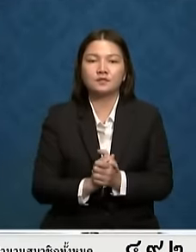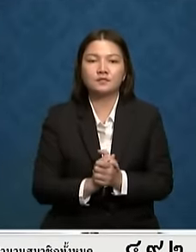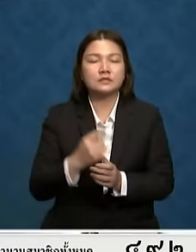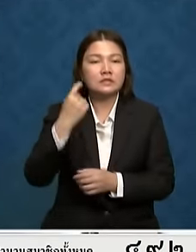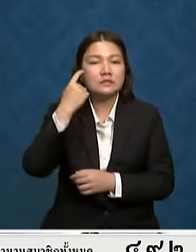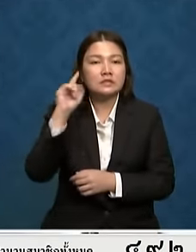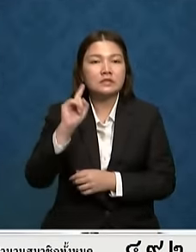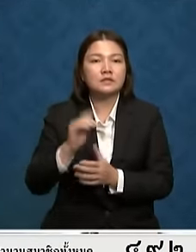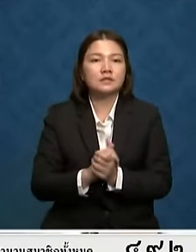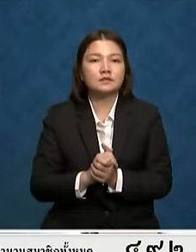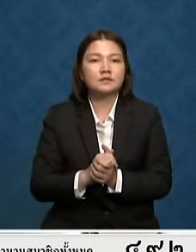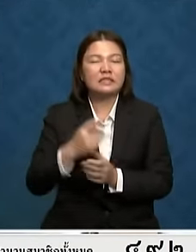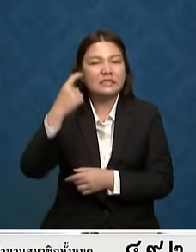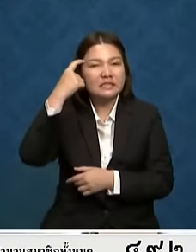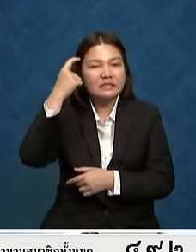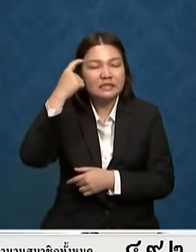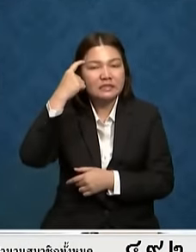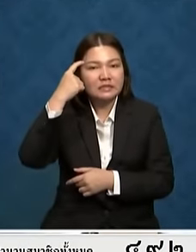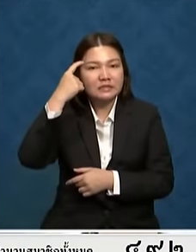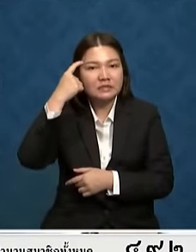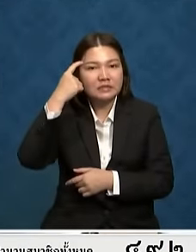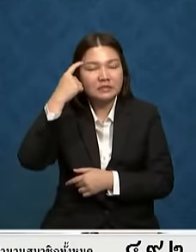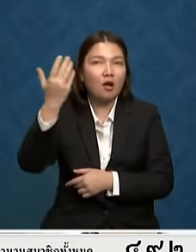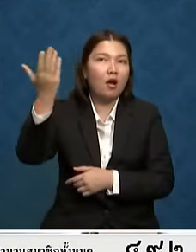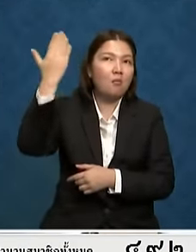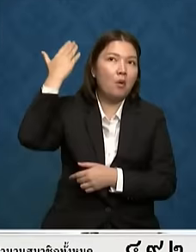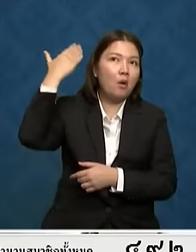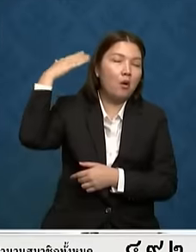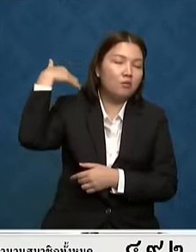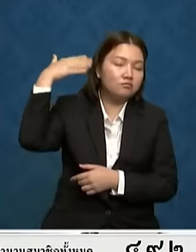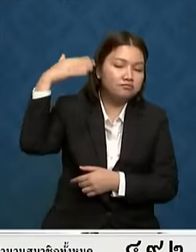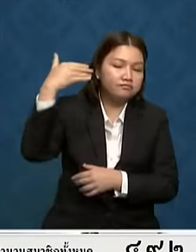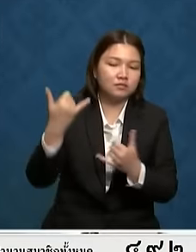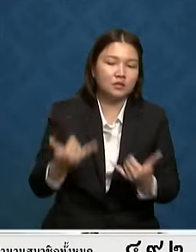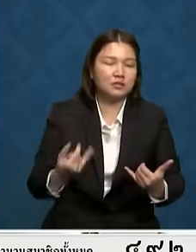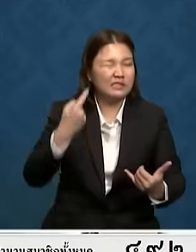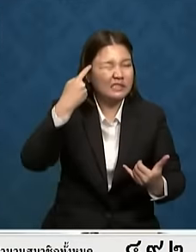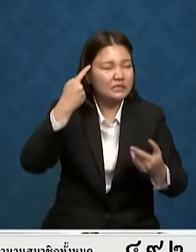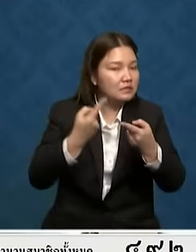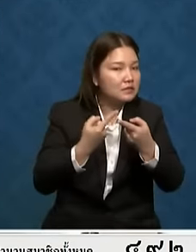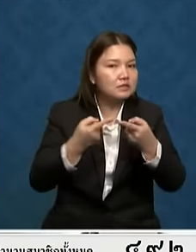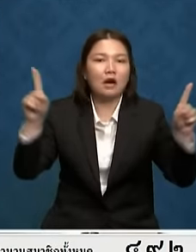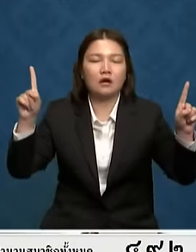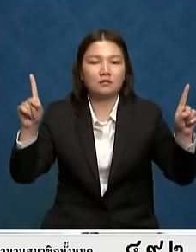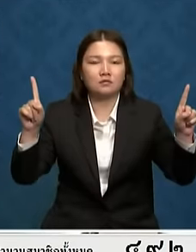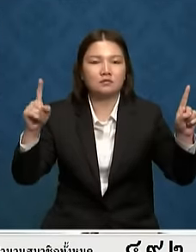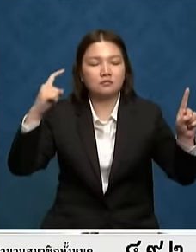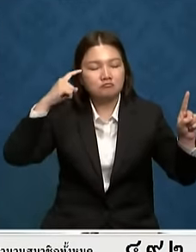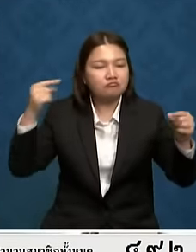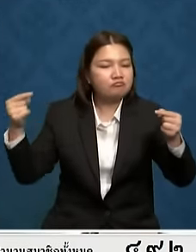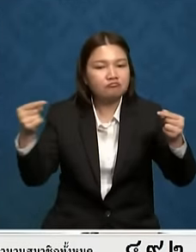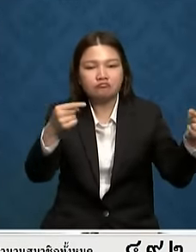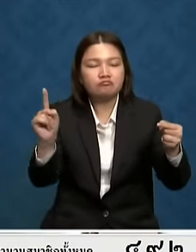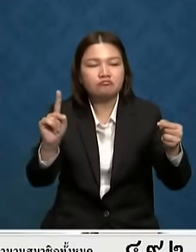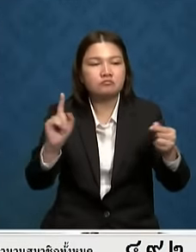เห็นคางทางการเมืองที่แตกแยกกันในอดีตจนถึงปัจจุบันนี่มีครั้งไหนบ้างครับที่มี